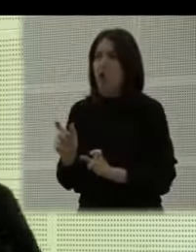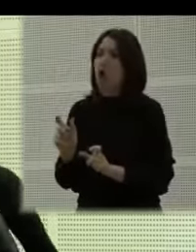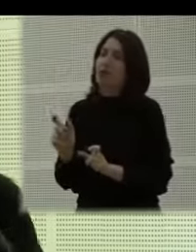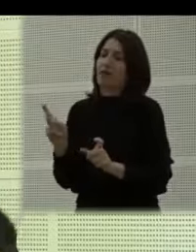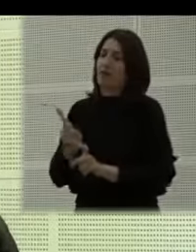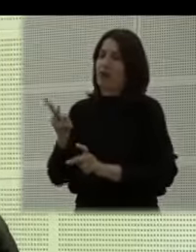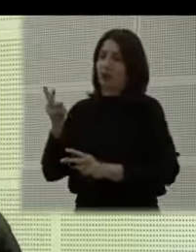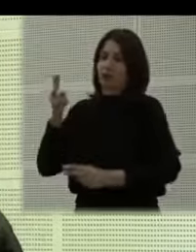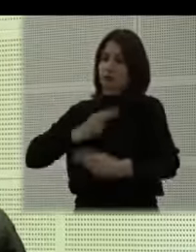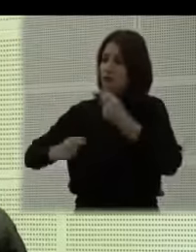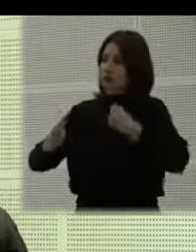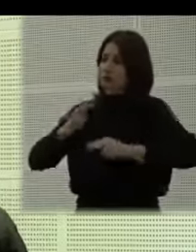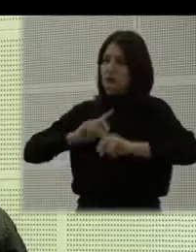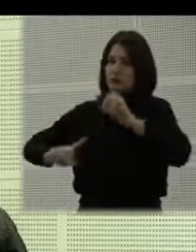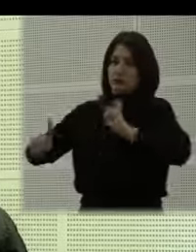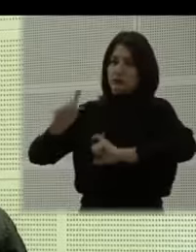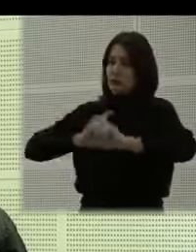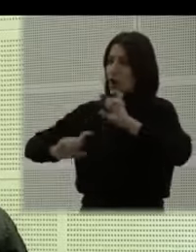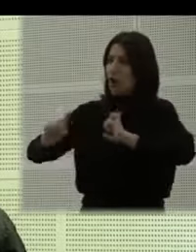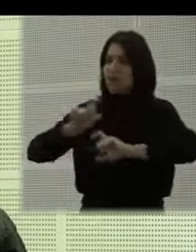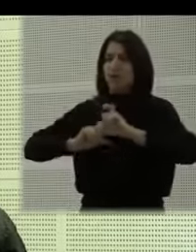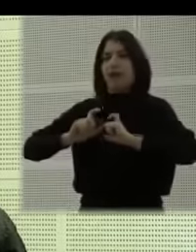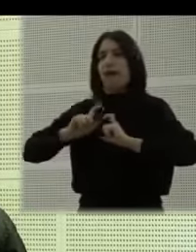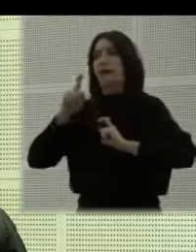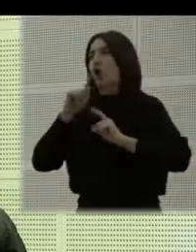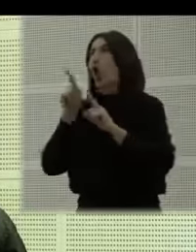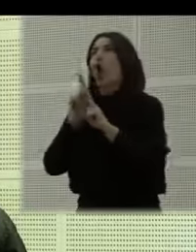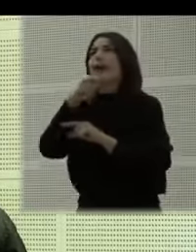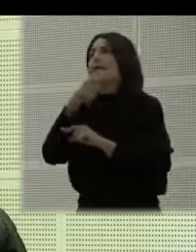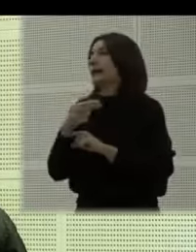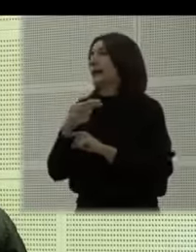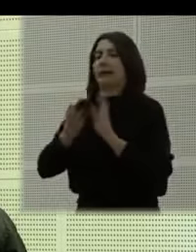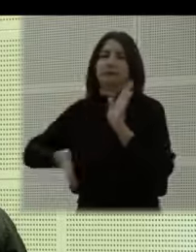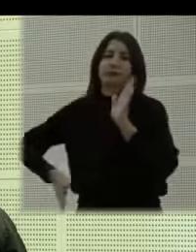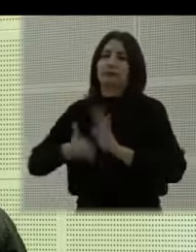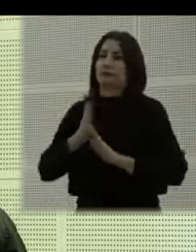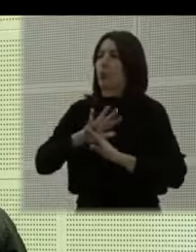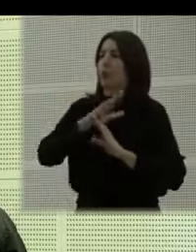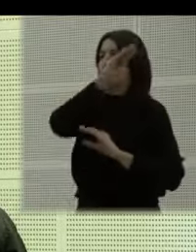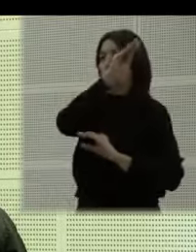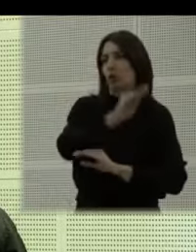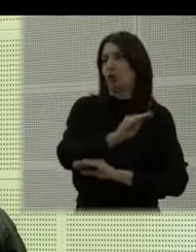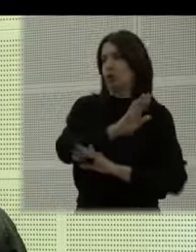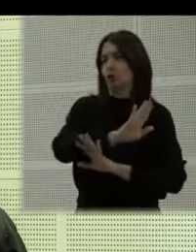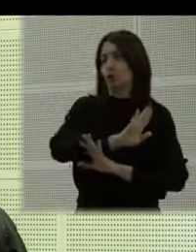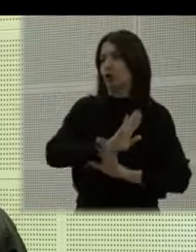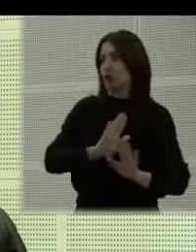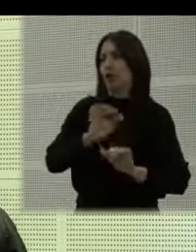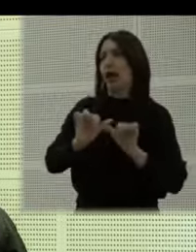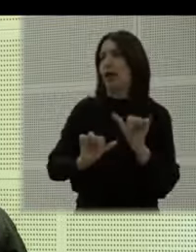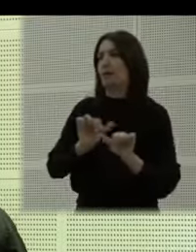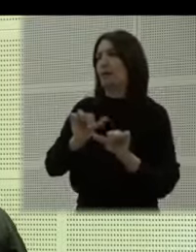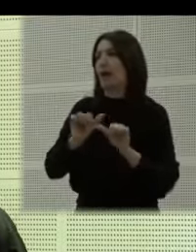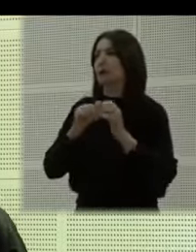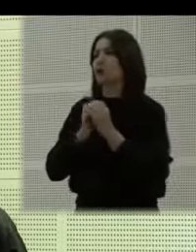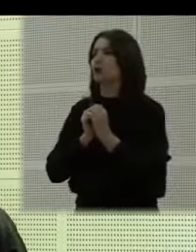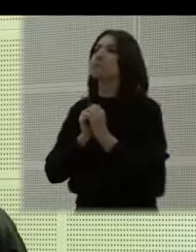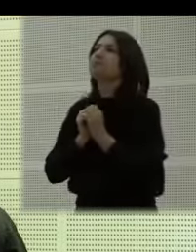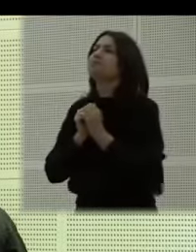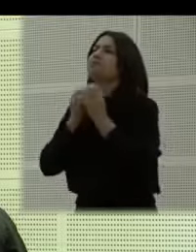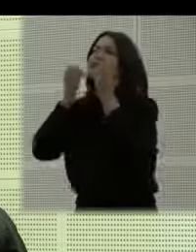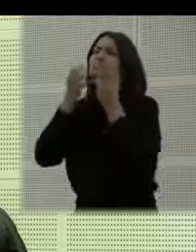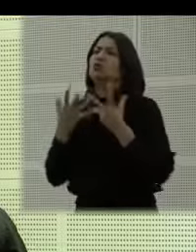ho desiderato un po' come la sirenetta andare altrove. Oh. Cosa succede?